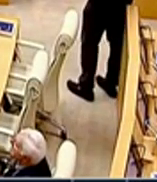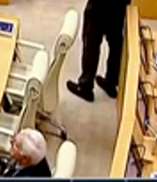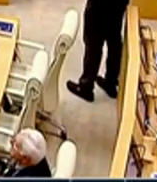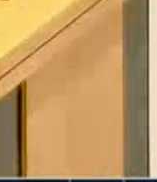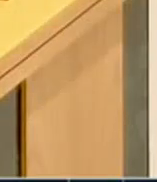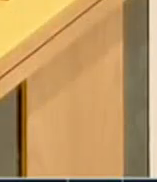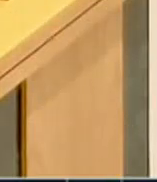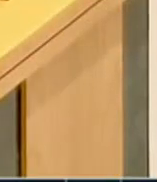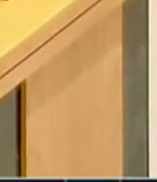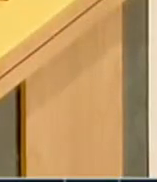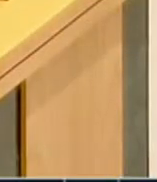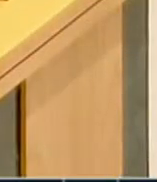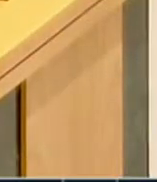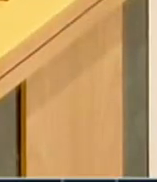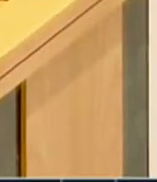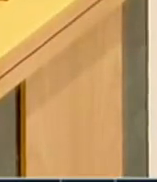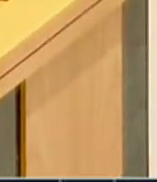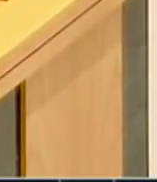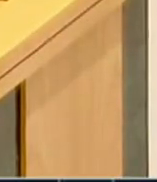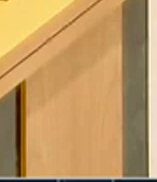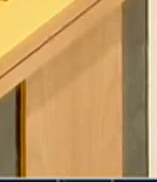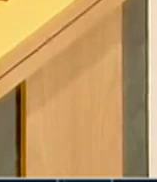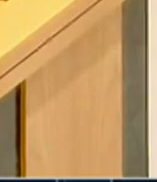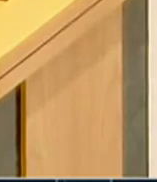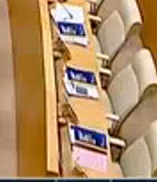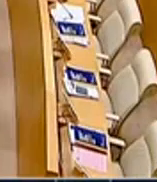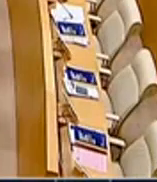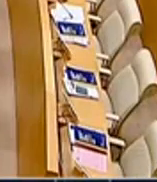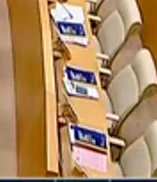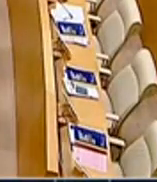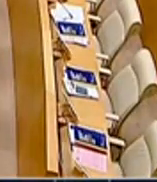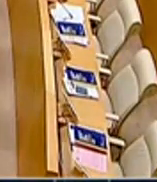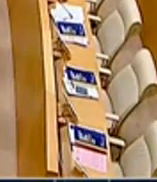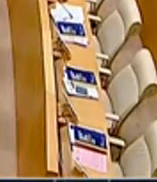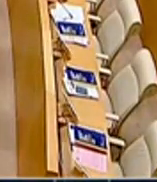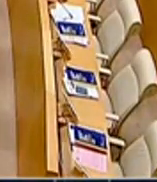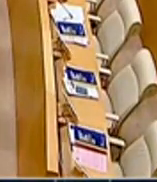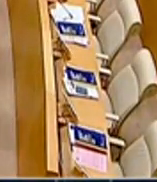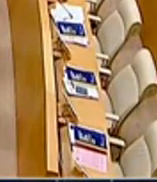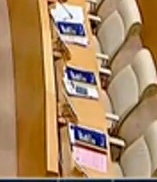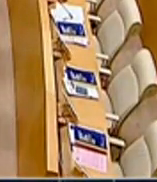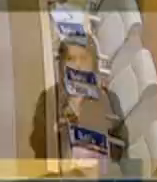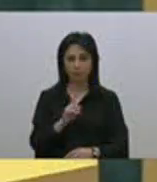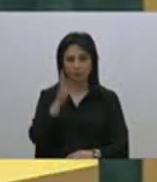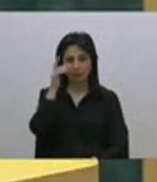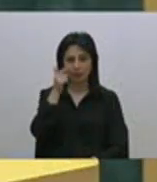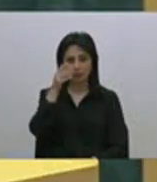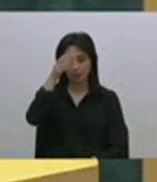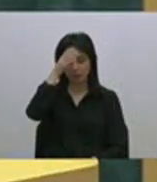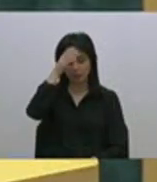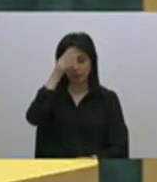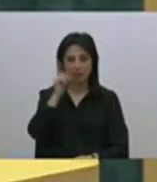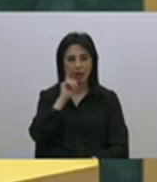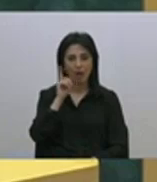ჩატარებული კვლევებით და ამ კვლევებზე დაყრდნობით მიღებული გადაწყვეტილებებით უპასუხონ. განათლების, მეცნიერების